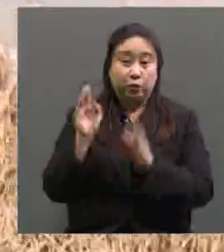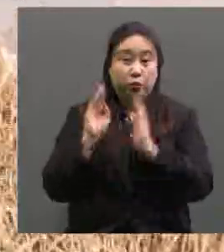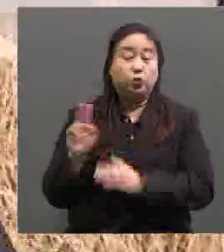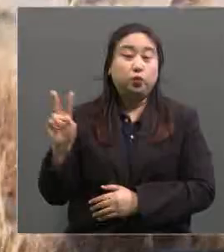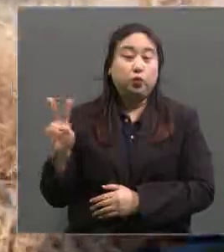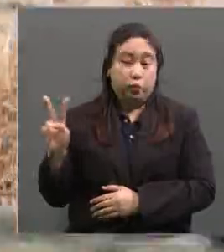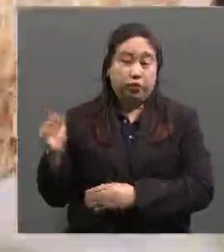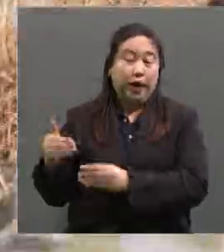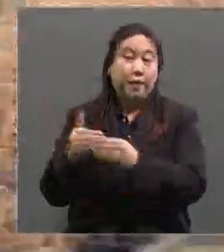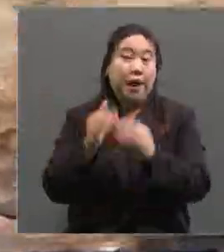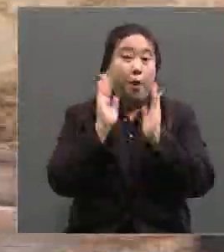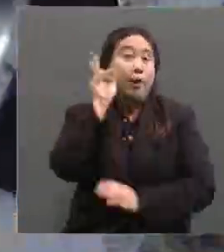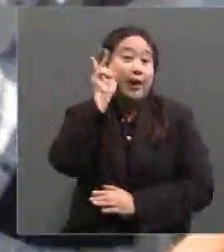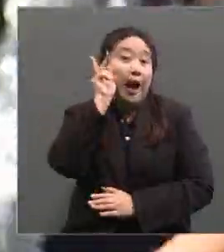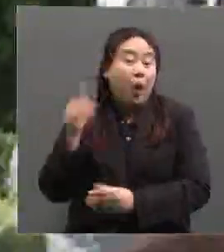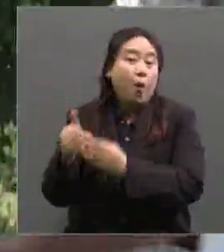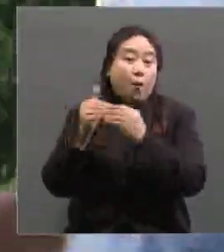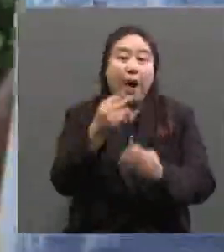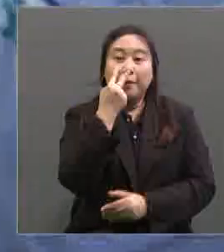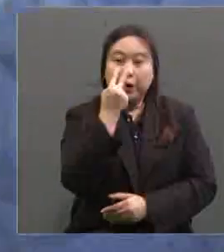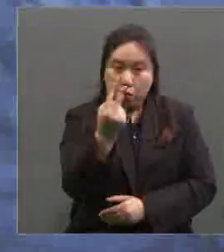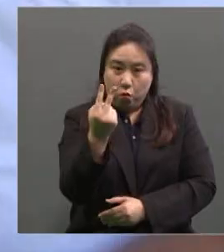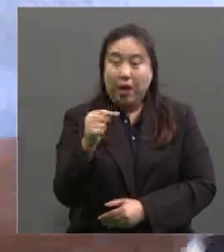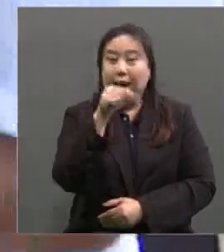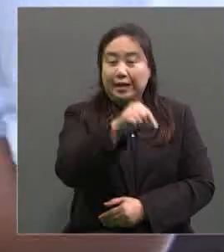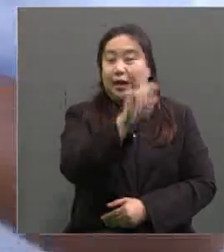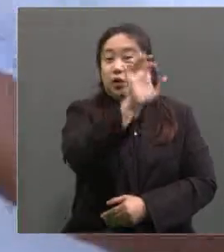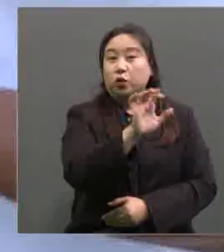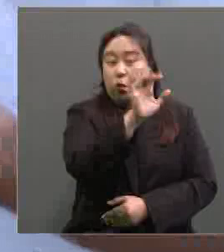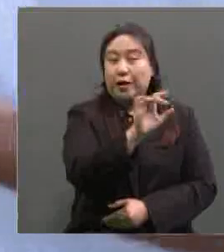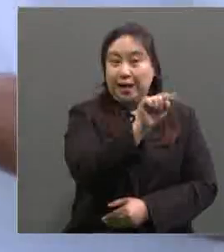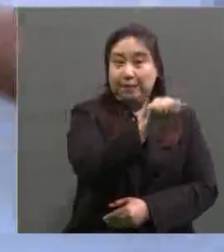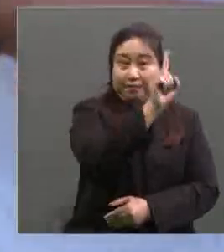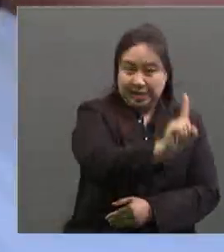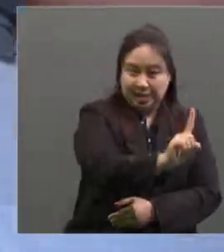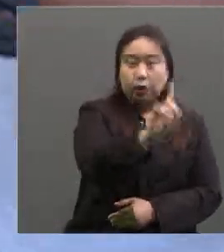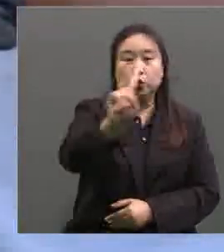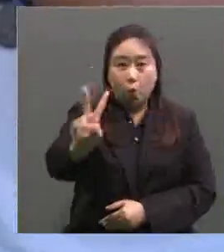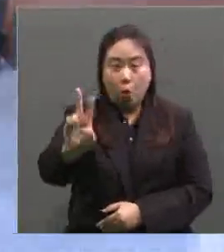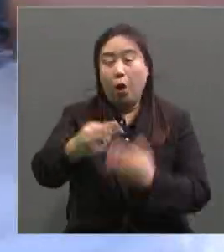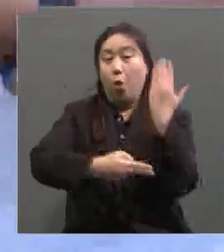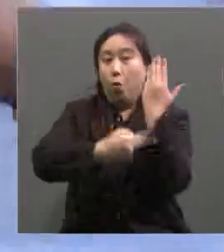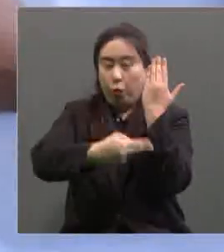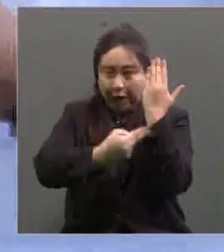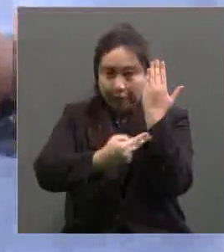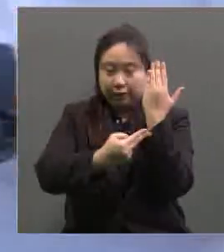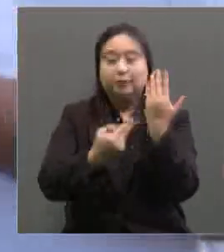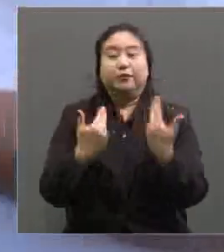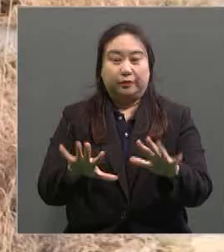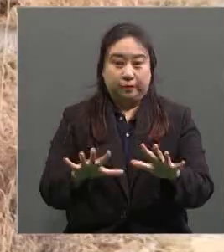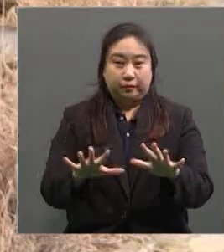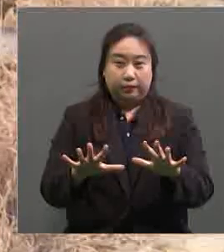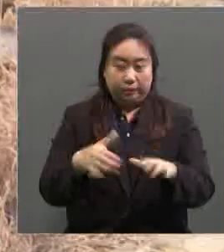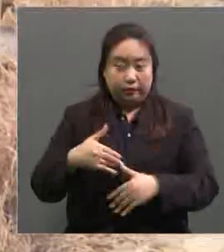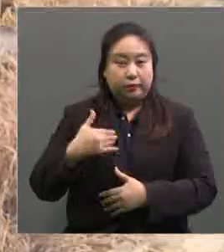ผู้สื่อข่าวไปดูจุดเกิดเหตุจุดเกิดเหตุก็มีที่ตู้ atmทั้ง 2จุดรวมถึงโรงแรมม่านรูดด้วยนะคะก่อนไปให้